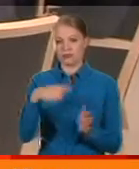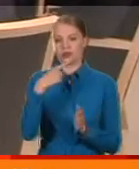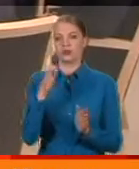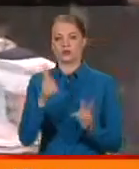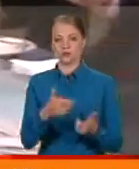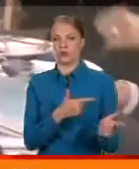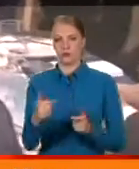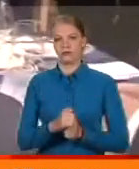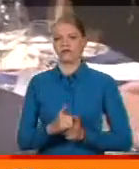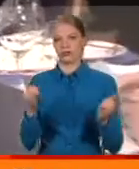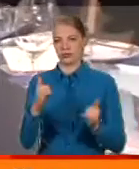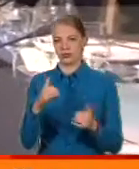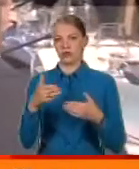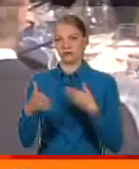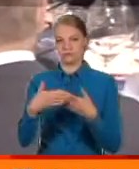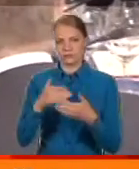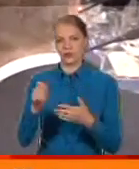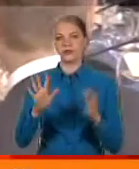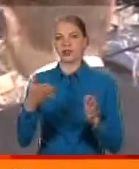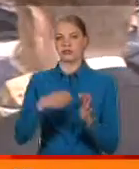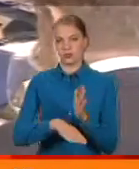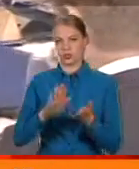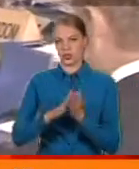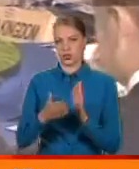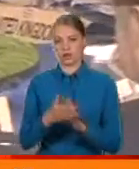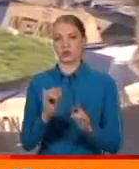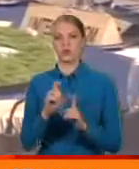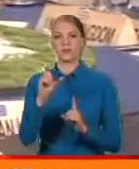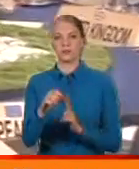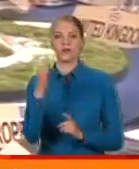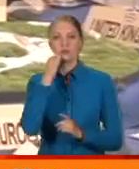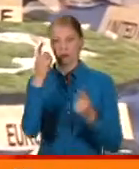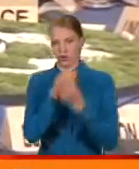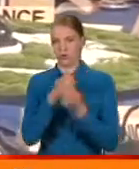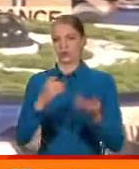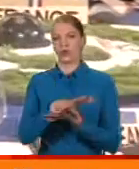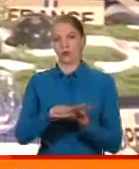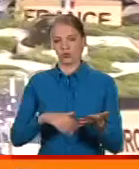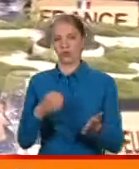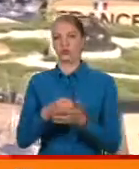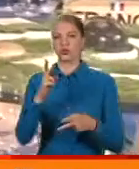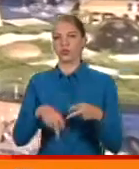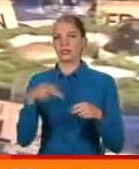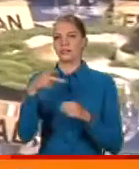готовність посилити антиросійські обмеження в разі загострення ситуації. У відповідь Москва оголосила подовження до кінця